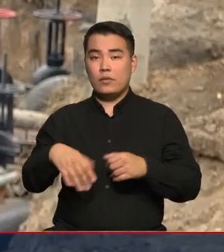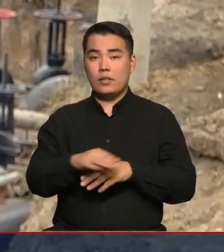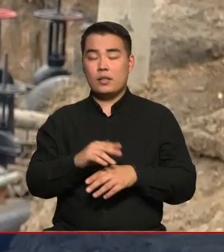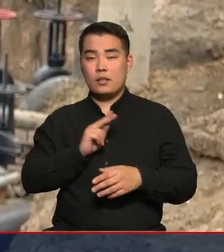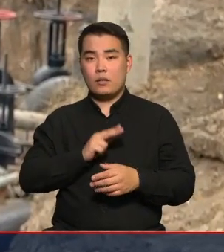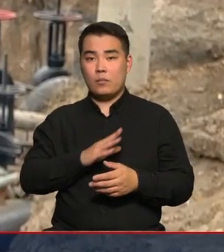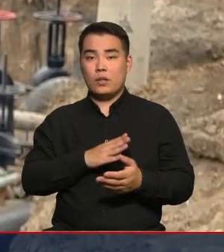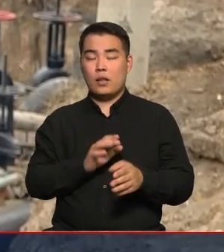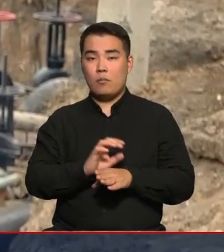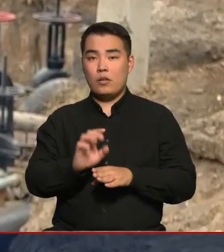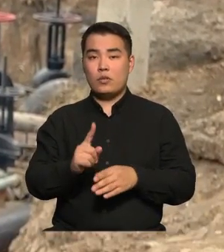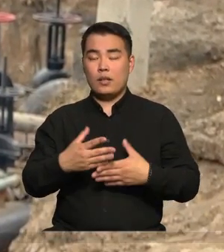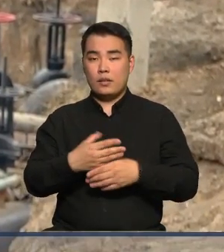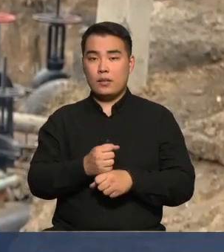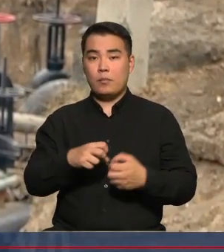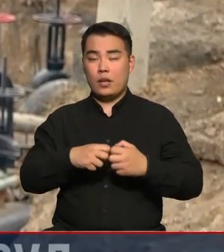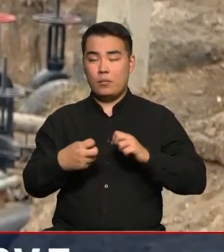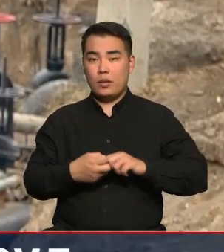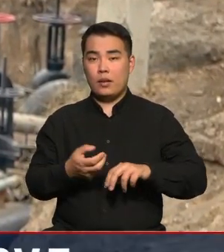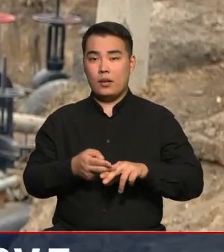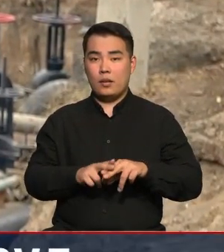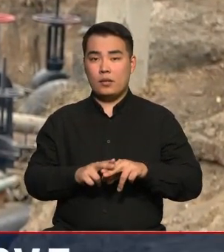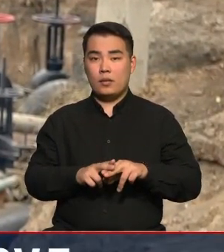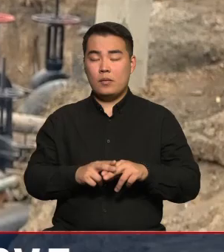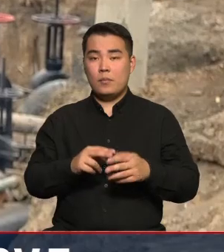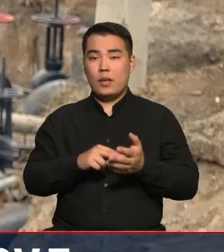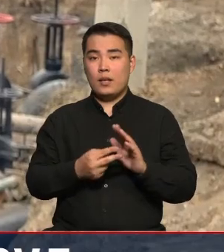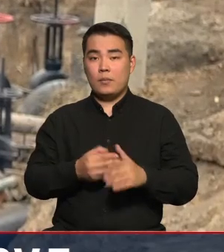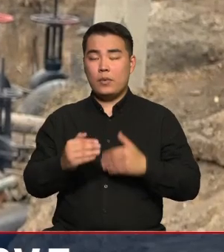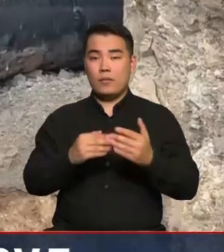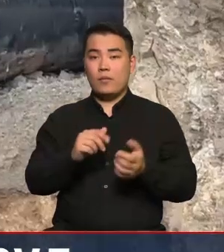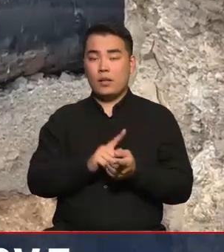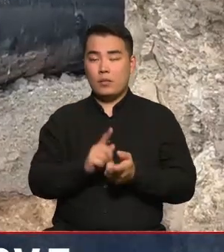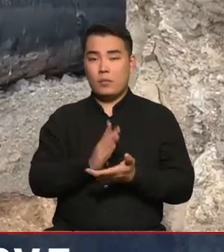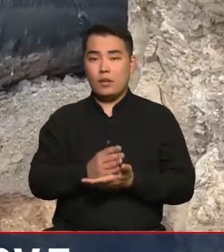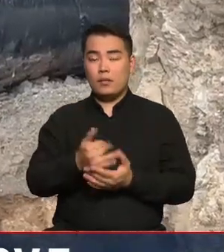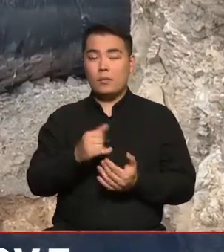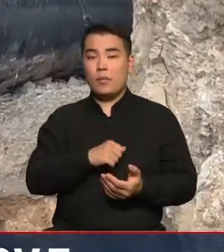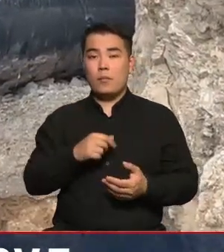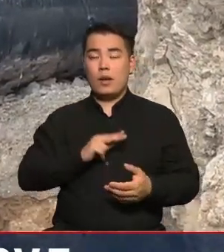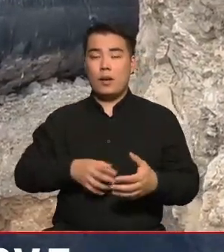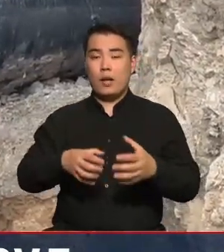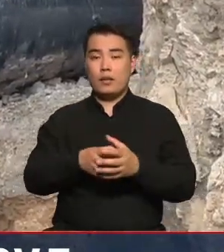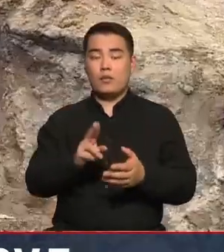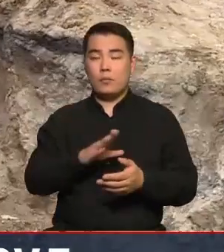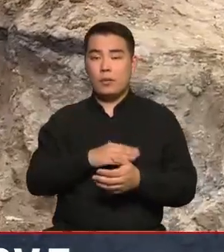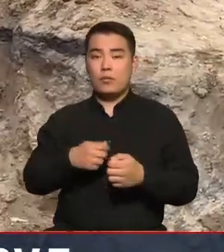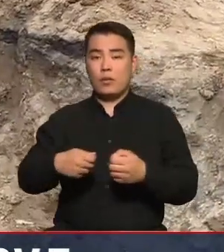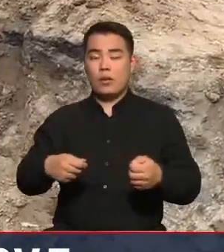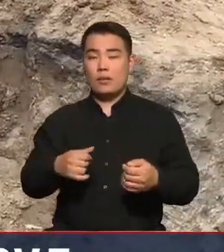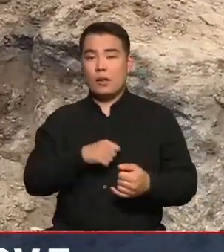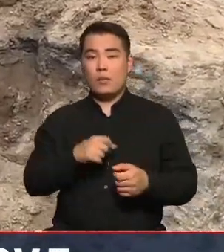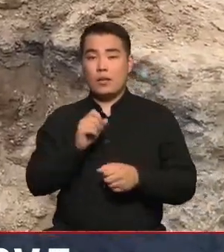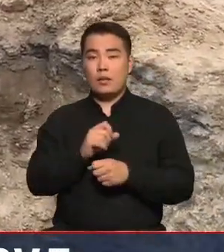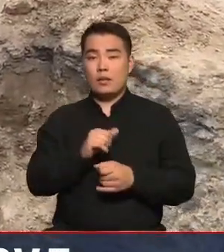си направлены на то чтобы устранить проблему отопление поэтапно восстанавливаем на подрядчика который затянул с ремонтом подали в